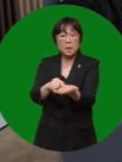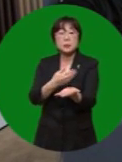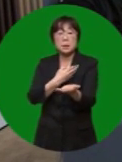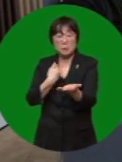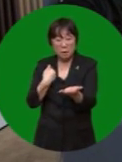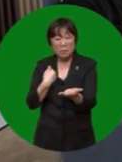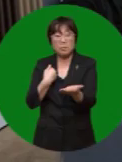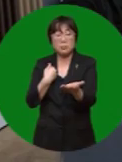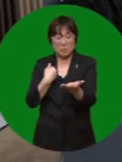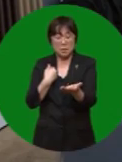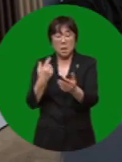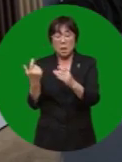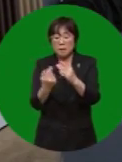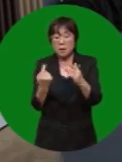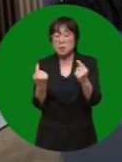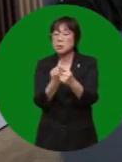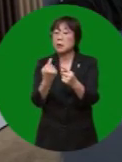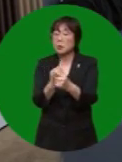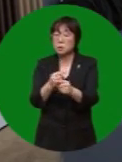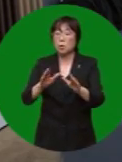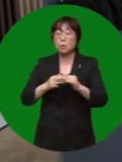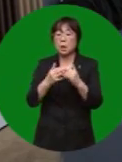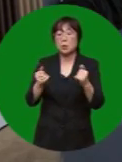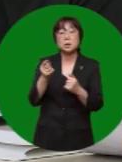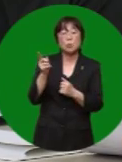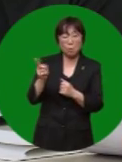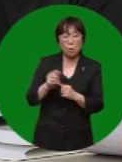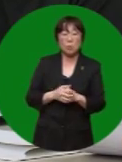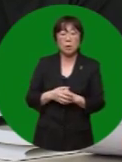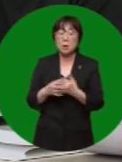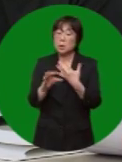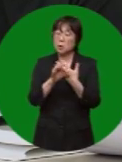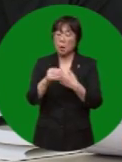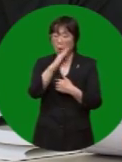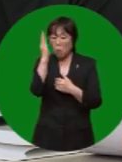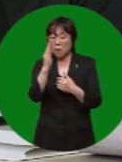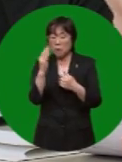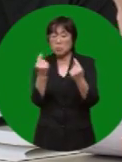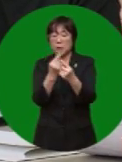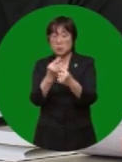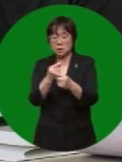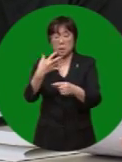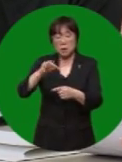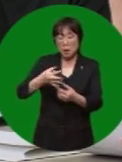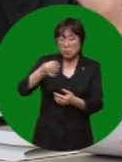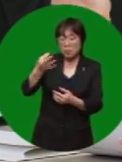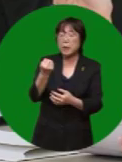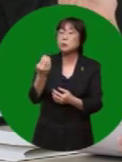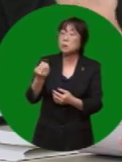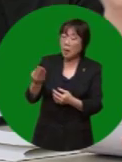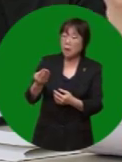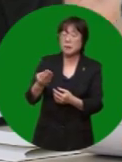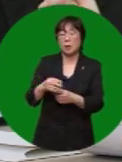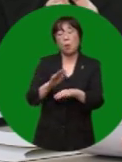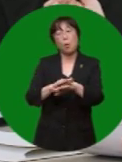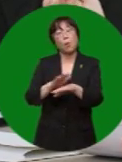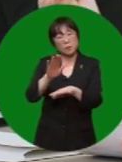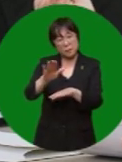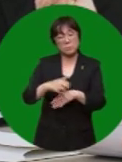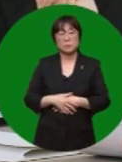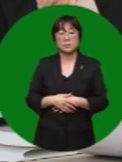もっとこう耐震改修受けた人も例えば本格改修するんだったら金額これぐらいです、こういう工法です